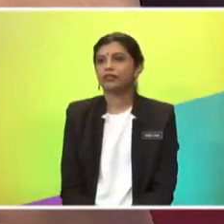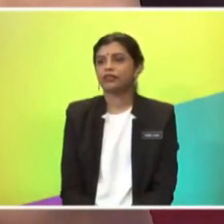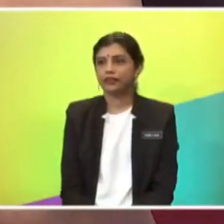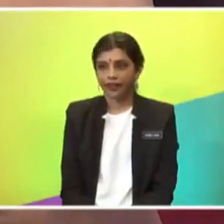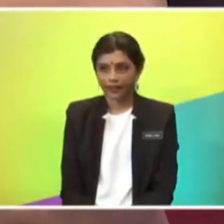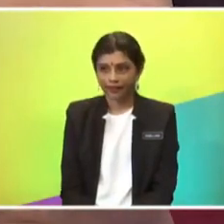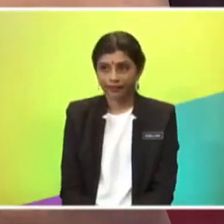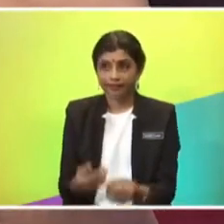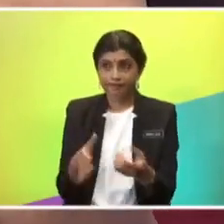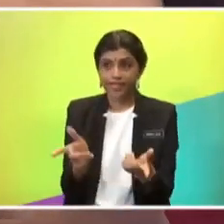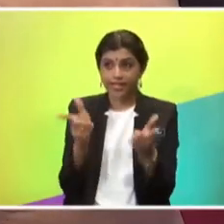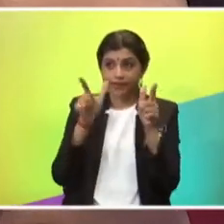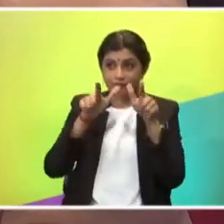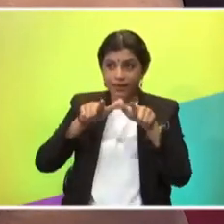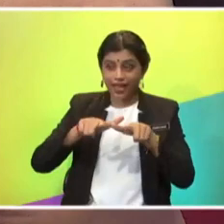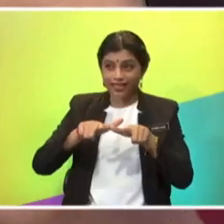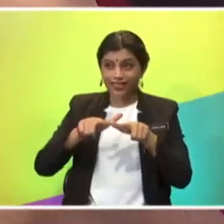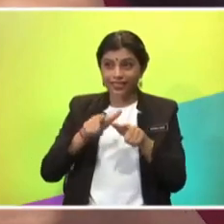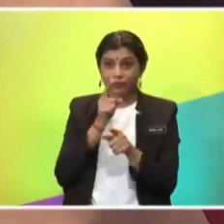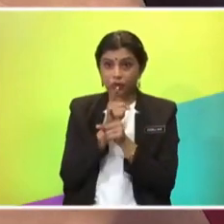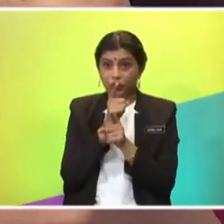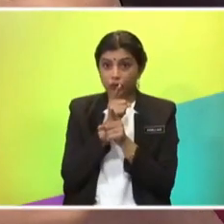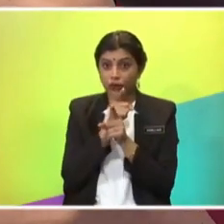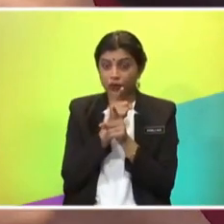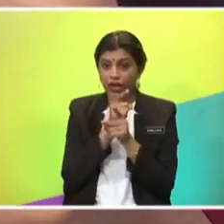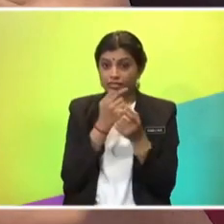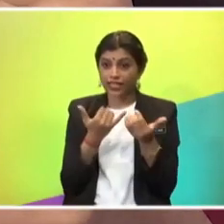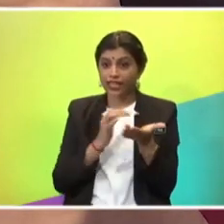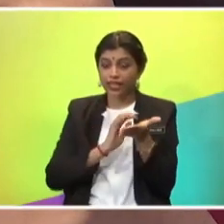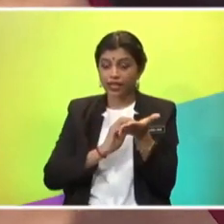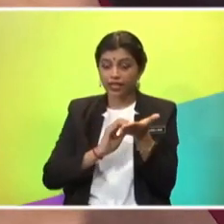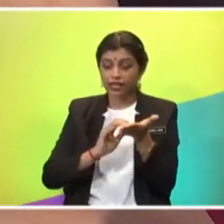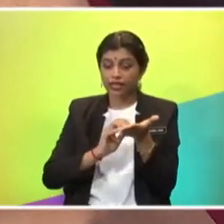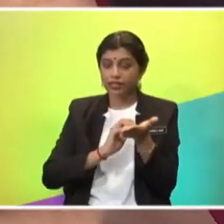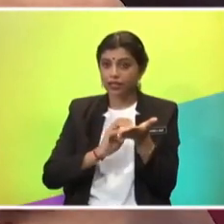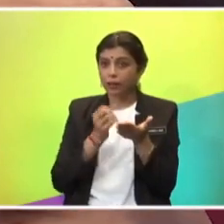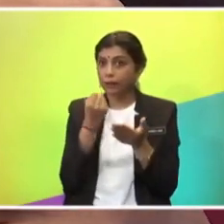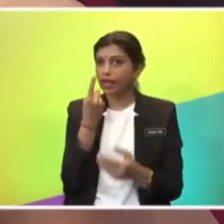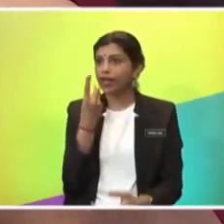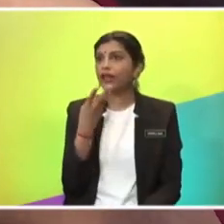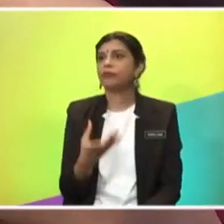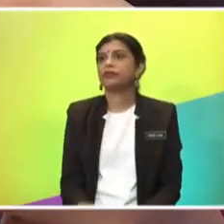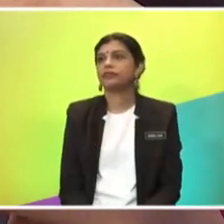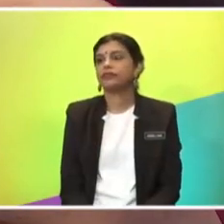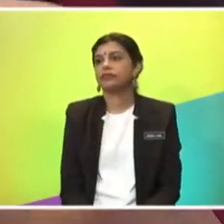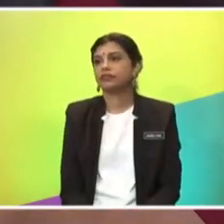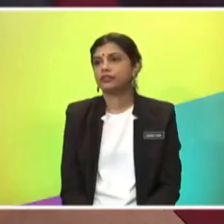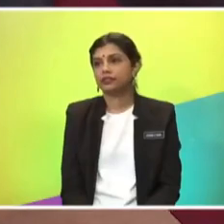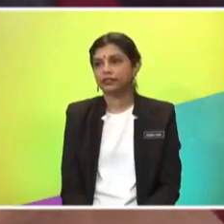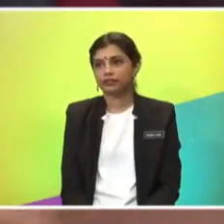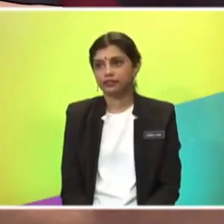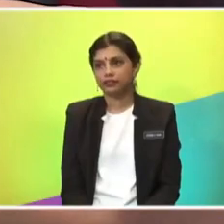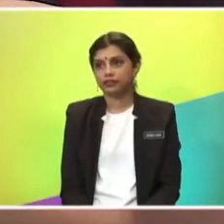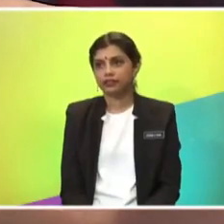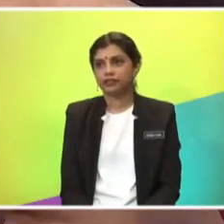Okey. Okey. Okey, baik. Okay. Ya. Okey. Alamak, ada banyak. Ini tadi yang cikgu cakap tadi sama